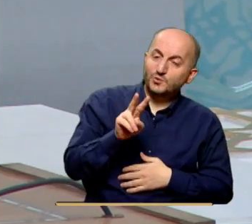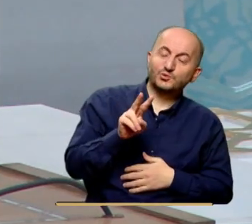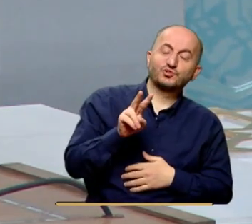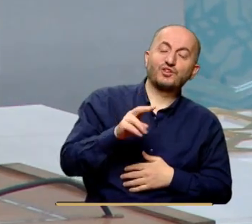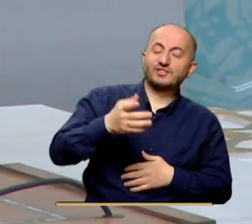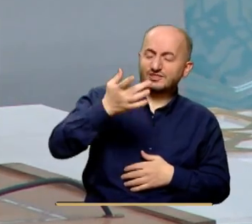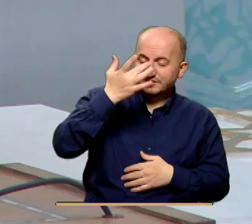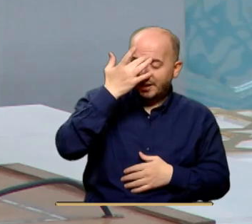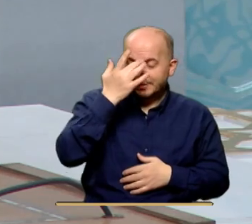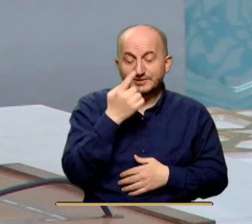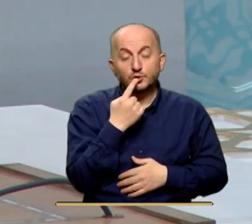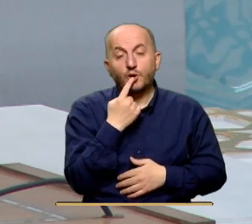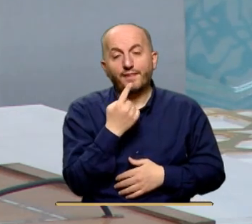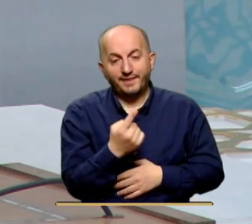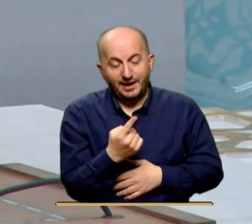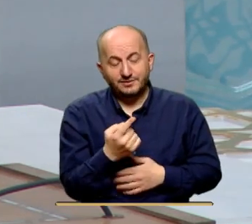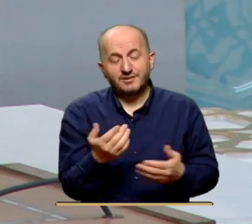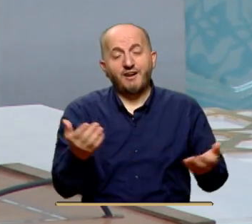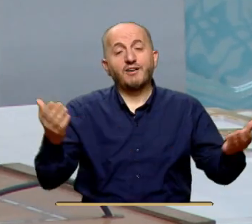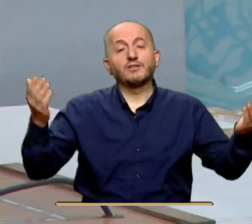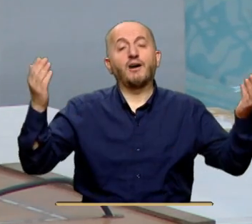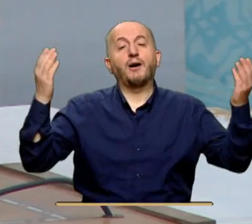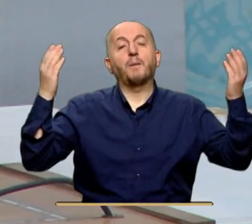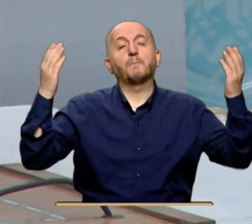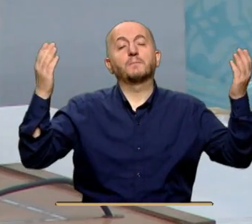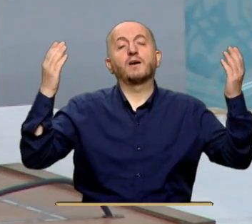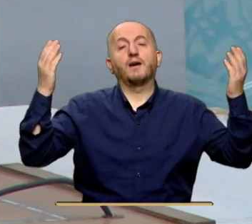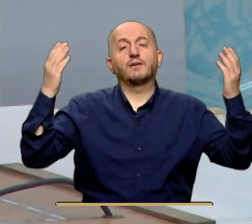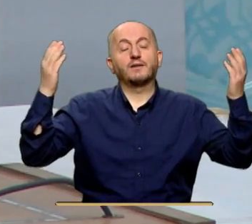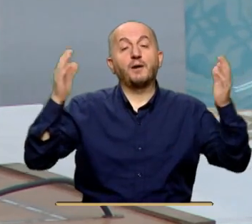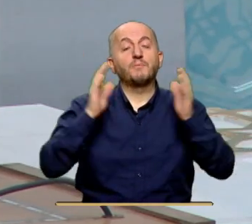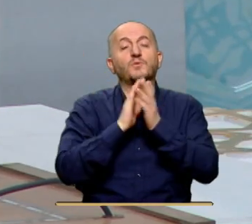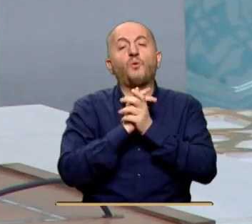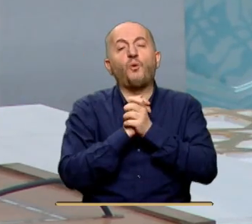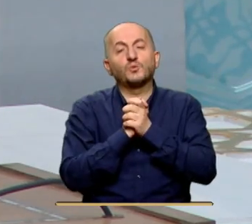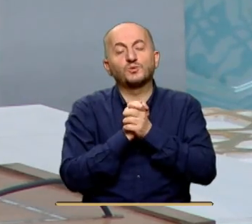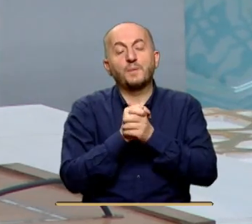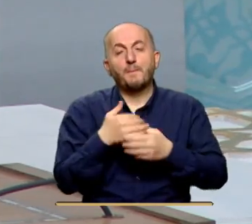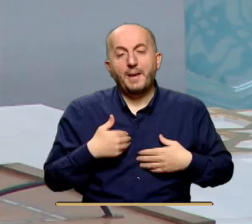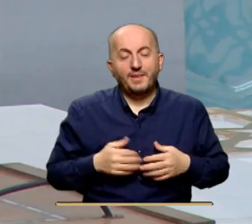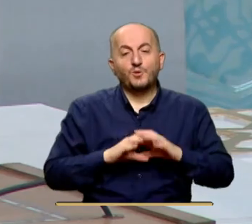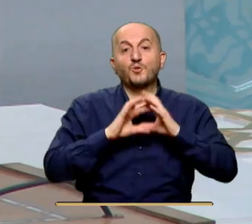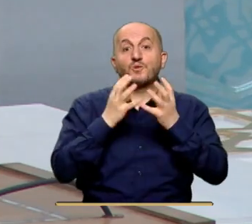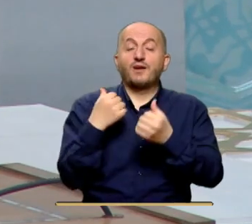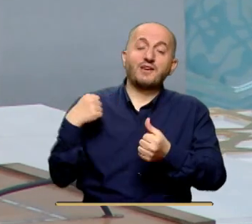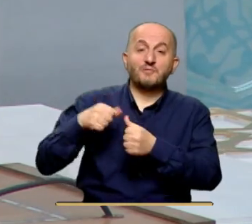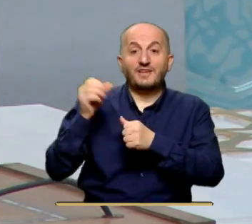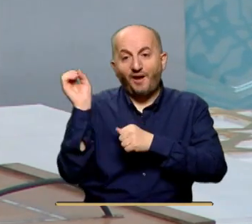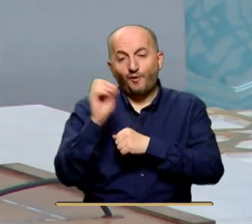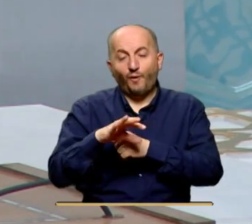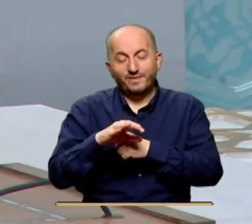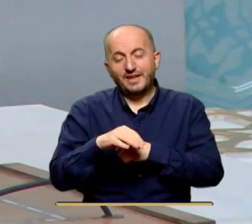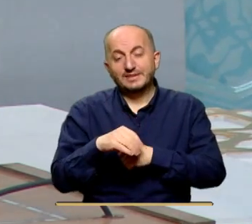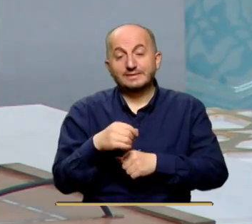şehit şöyle der: Ya Rab, ya Rab, ne olur beni dünyaya bir daha gönder.